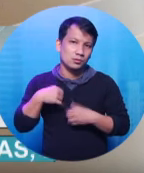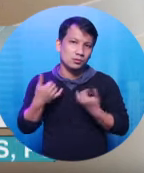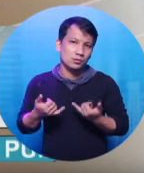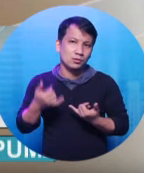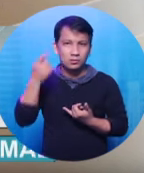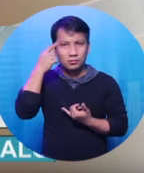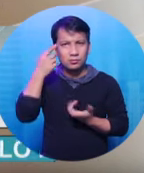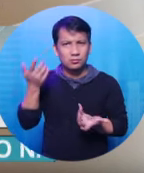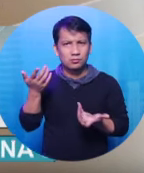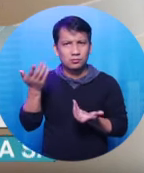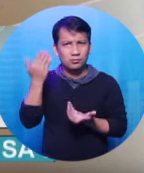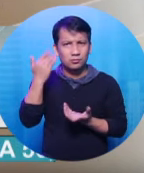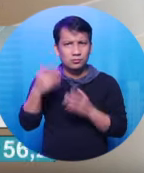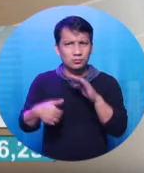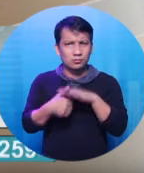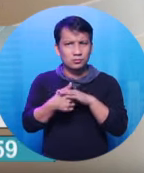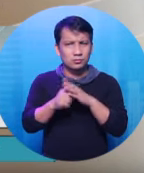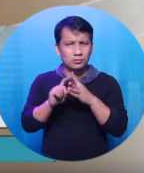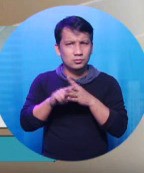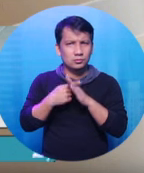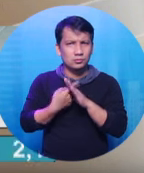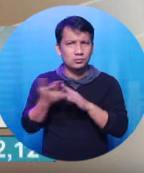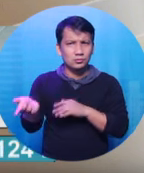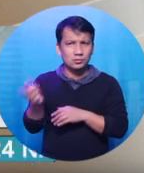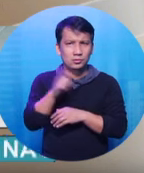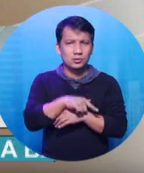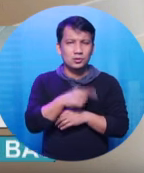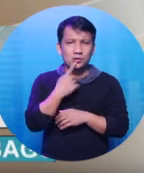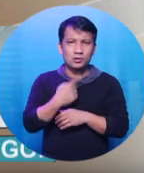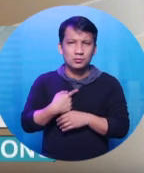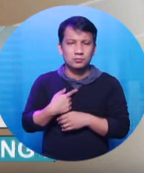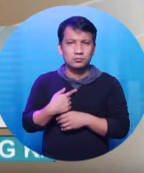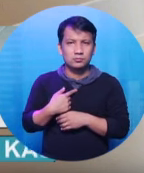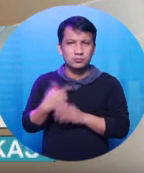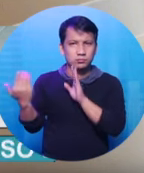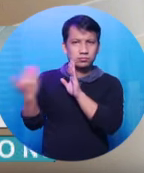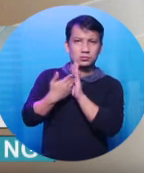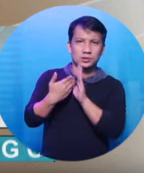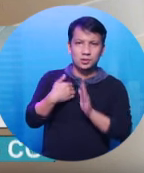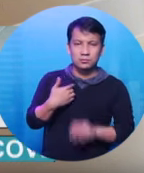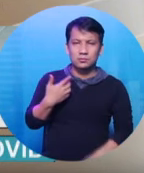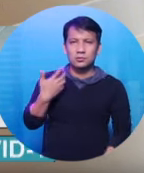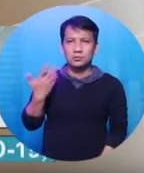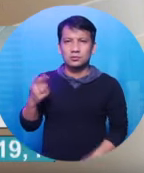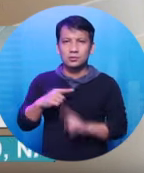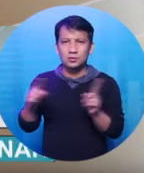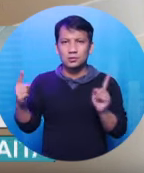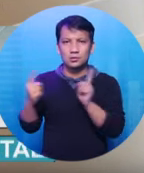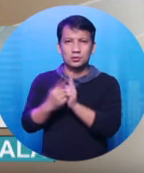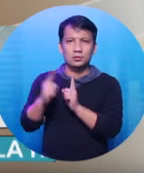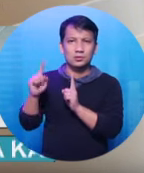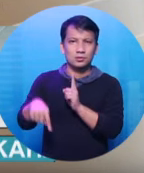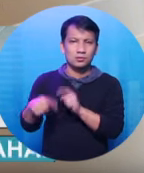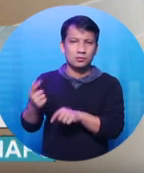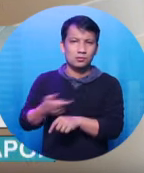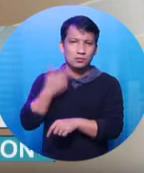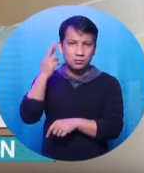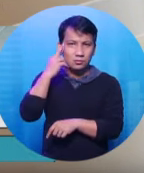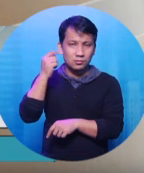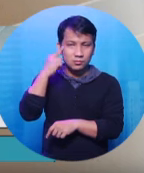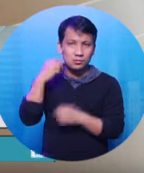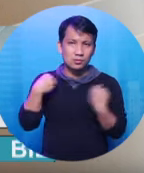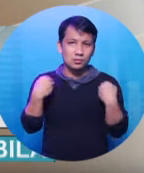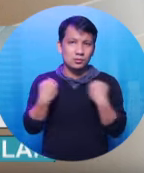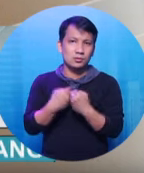Ngayon ko inisip, bakit, where is it coming from na parang meron ka ng angst coming from me? I know that, nakilala ko si Fitz, Sir Rafi. We are a member